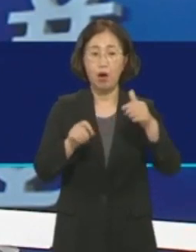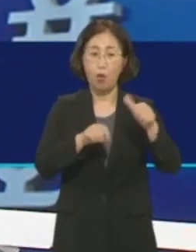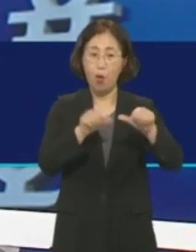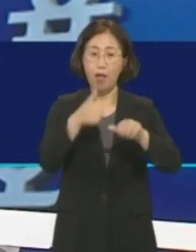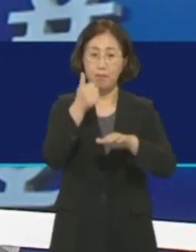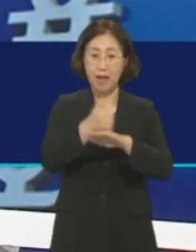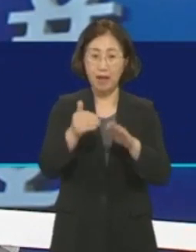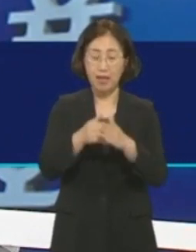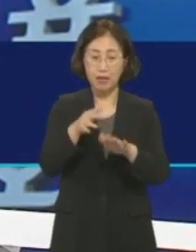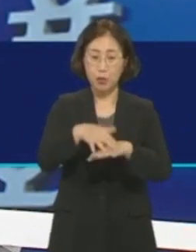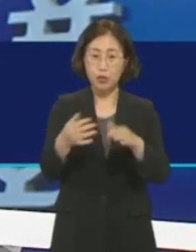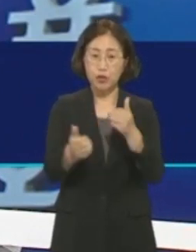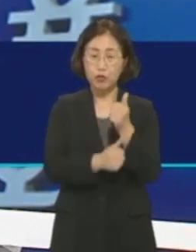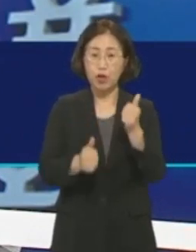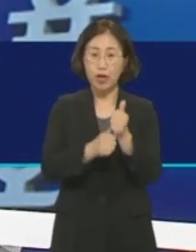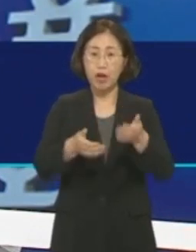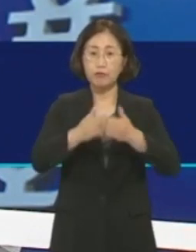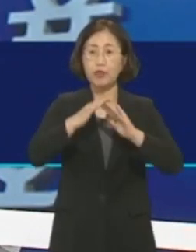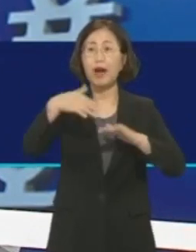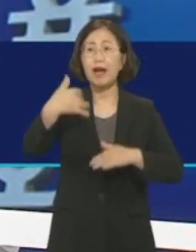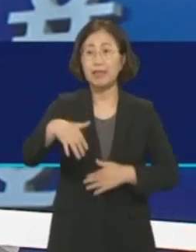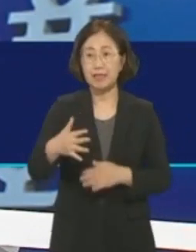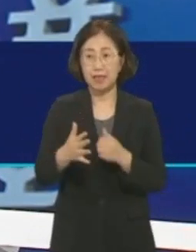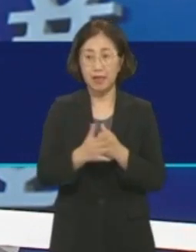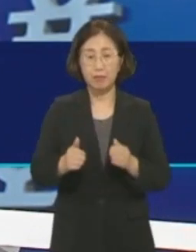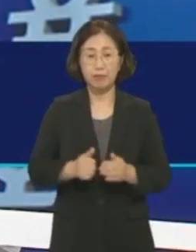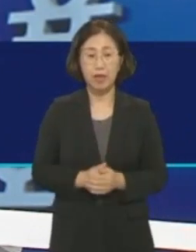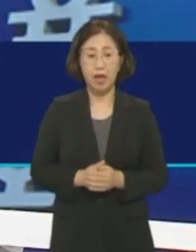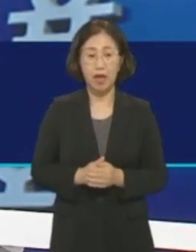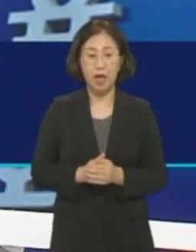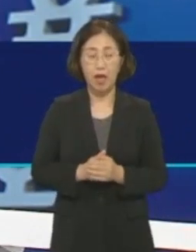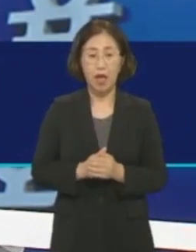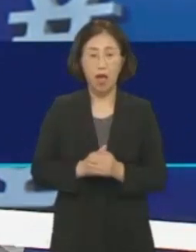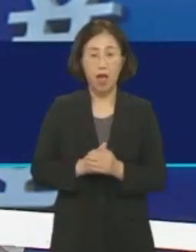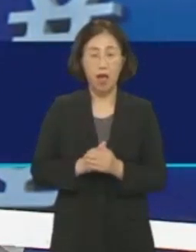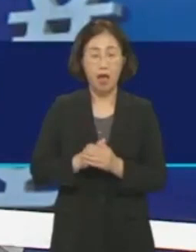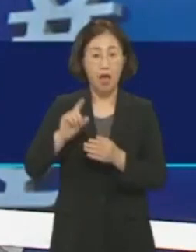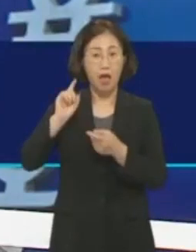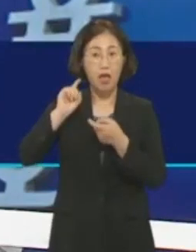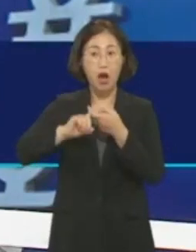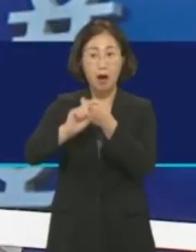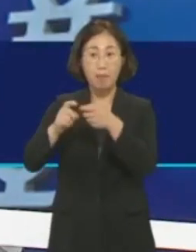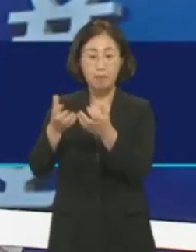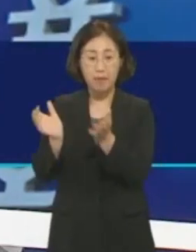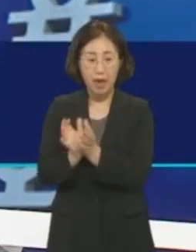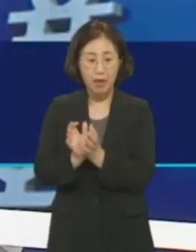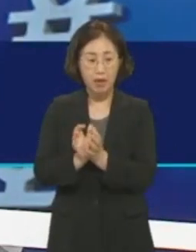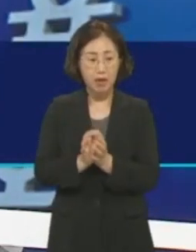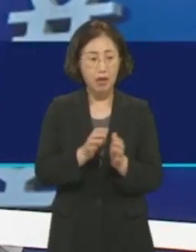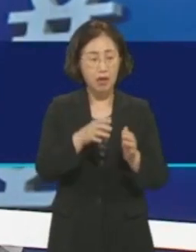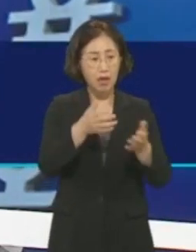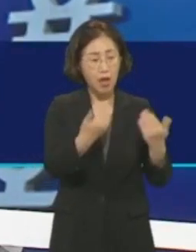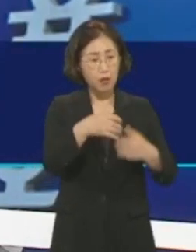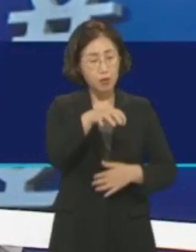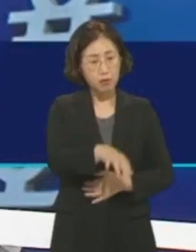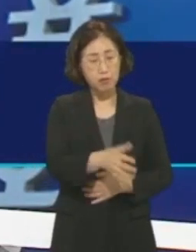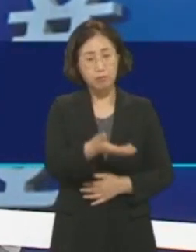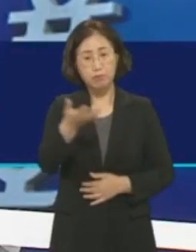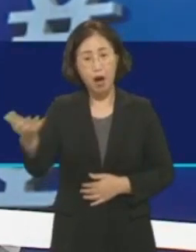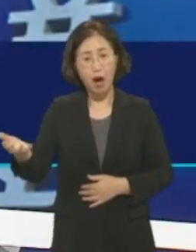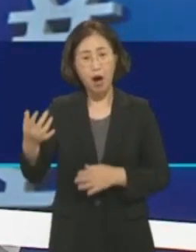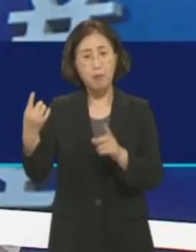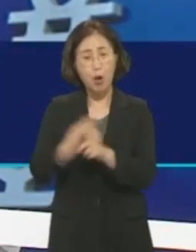구성이 기약 없이 밀어주고 있기 때문입니다 급기야 국제 대학 스포츠 언락에 개최지 변경을 고려하고 있다는 이야기까지 나오면서